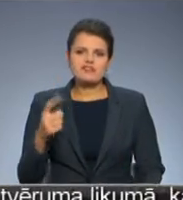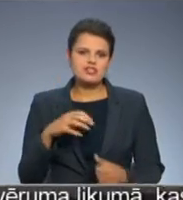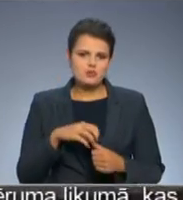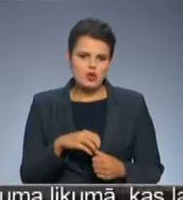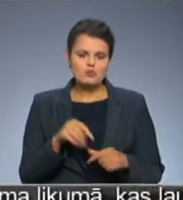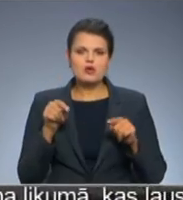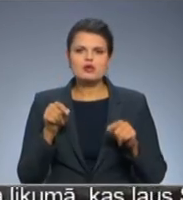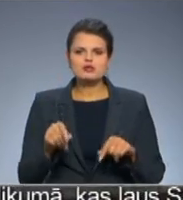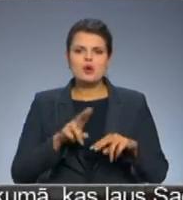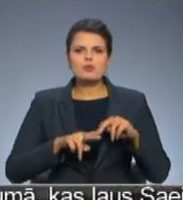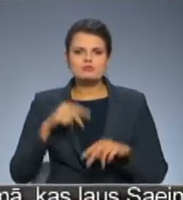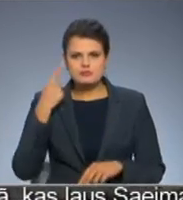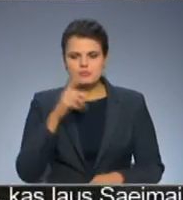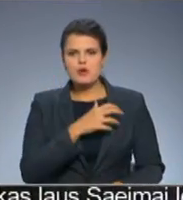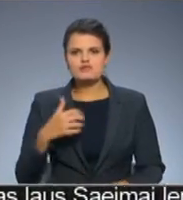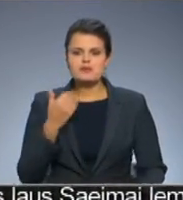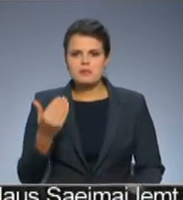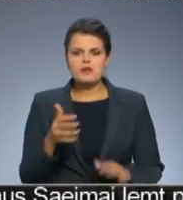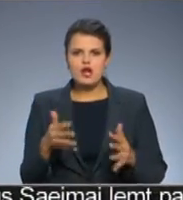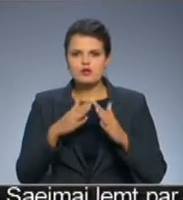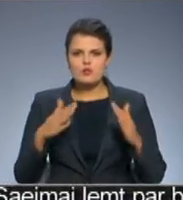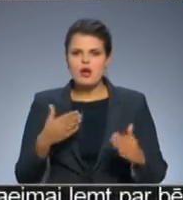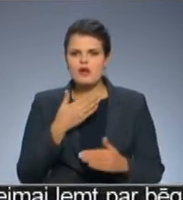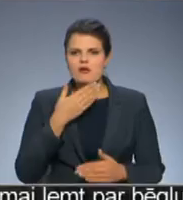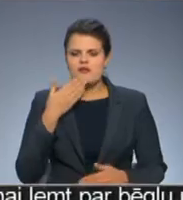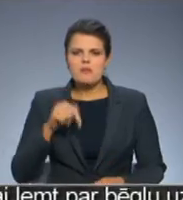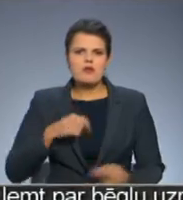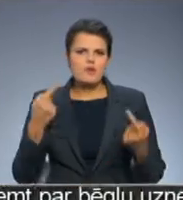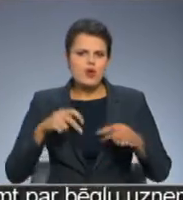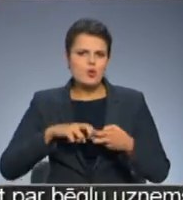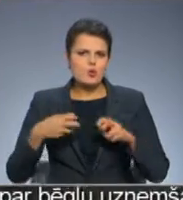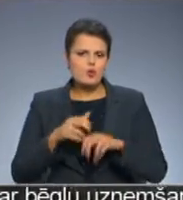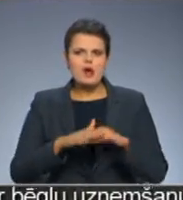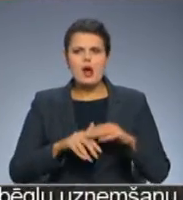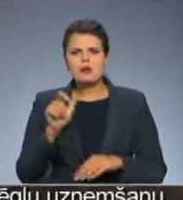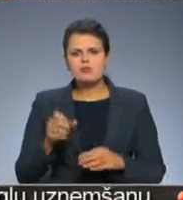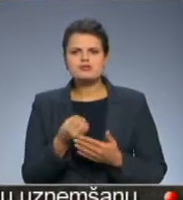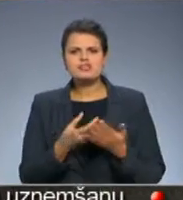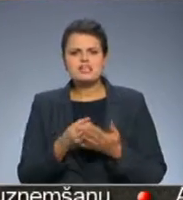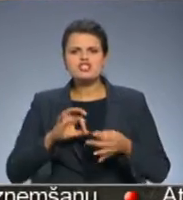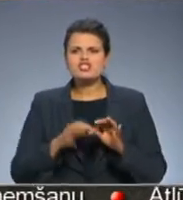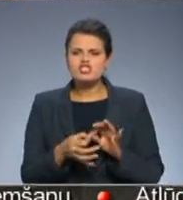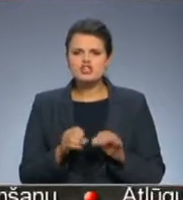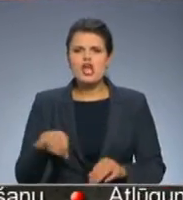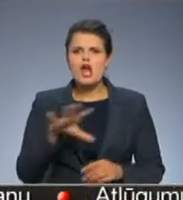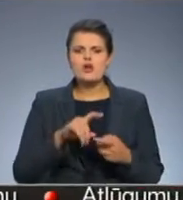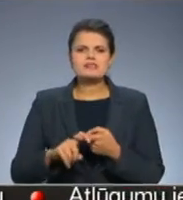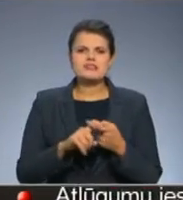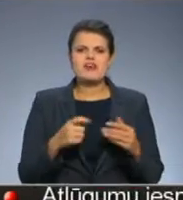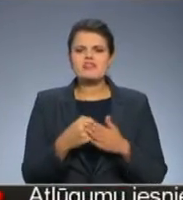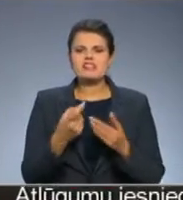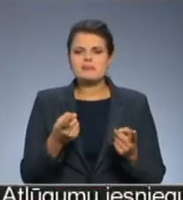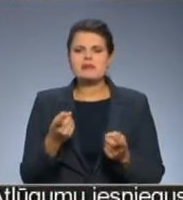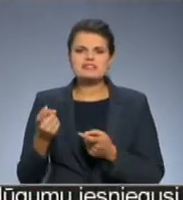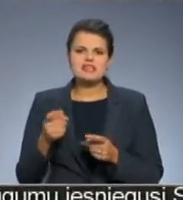viens monopolists. Šie ir uzbūvēt pašvaldībai piedrošu katlmāju nevedās ilgāku laiku, ko amatpersonas skaidro sarežģīto un laikietilpīgo Eiropas Savienības finansējumu